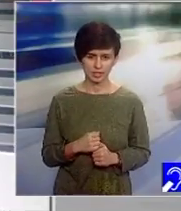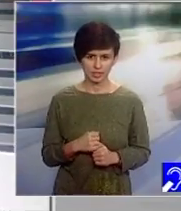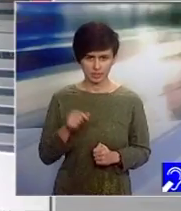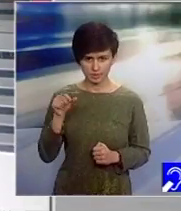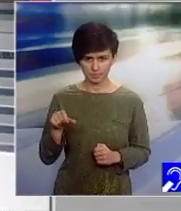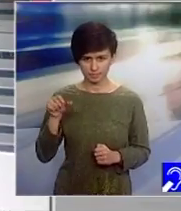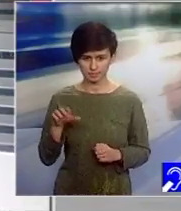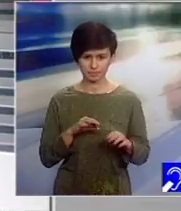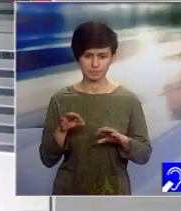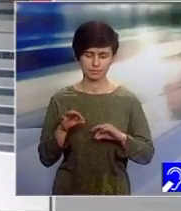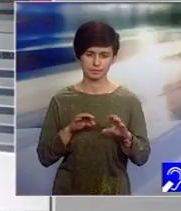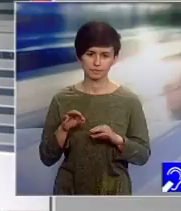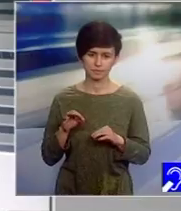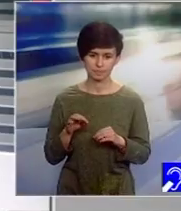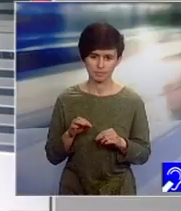persoanele alese